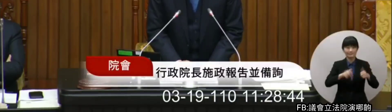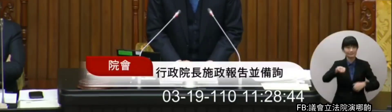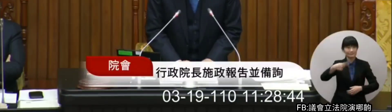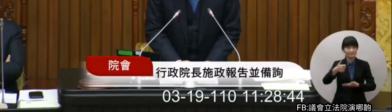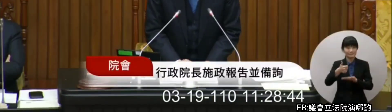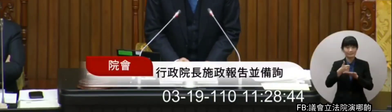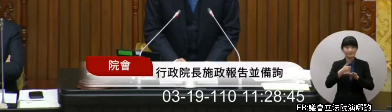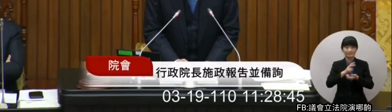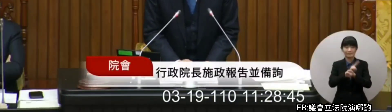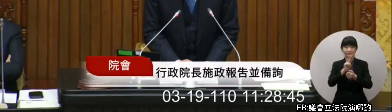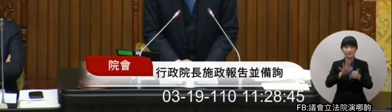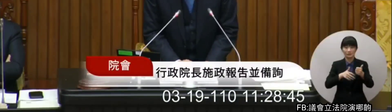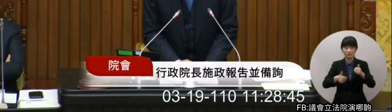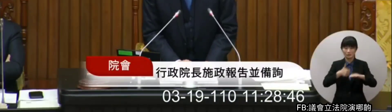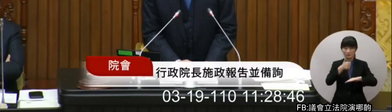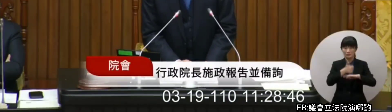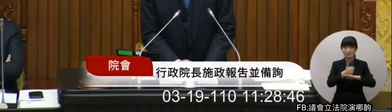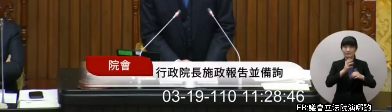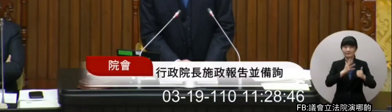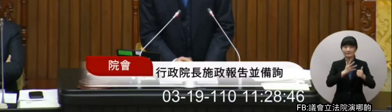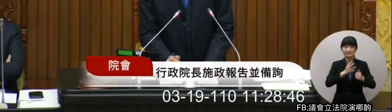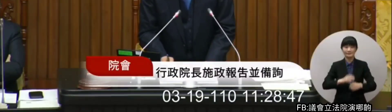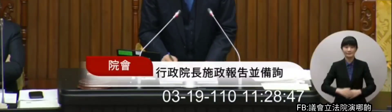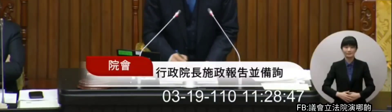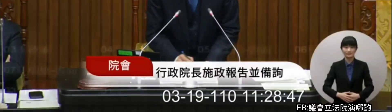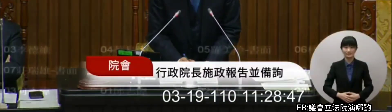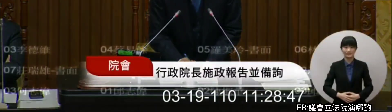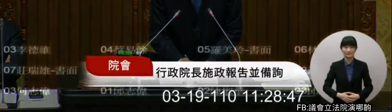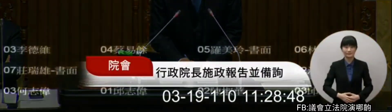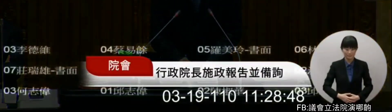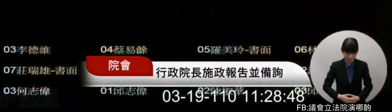继续请李委员德伟执行。